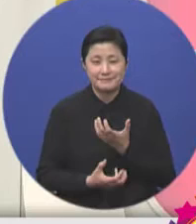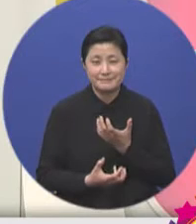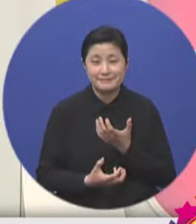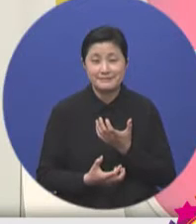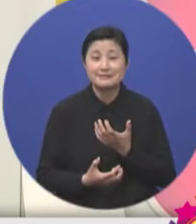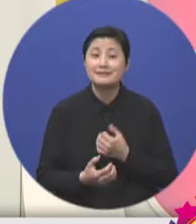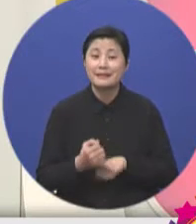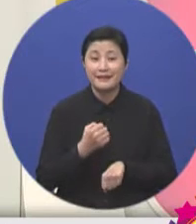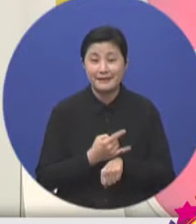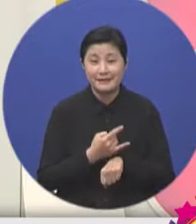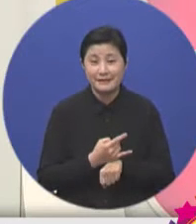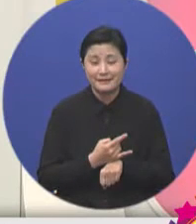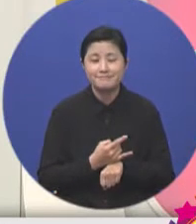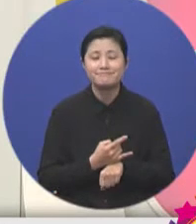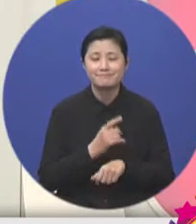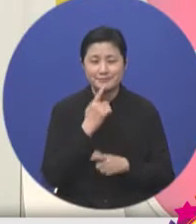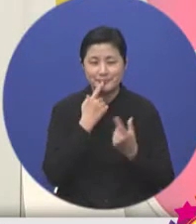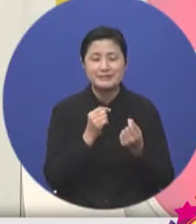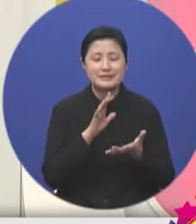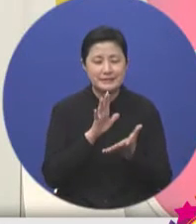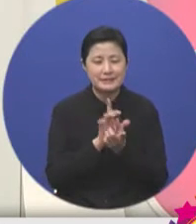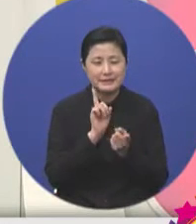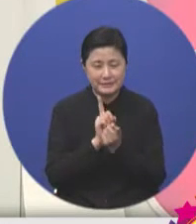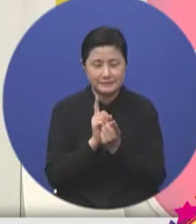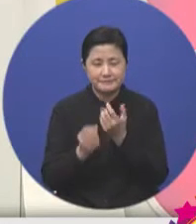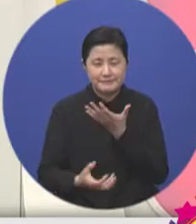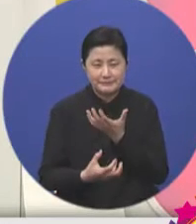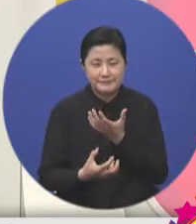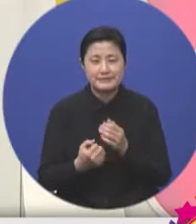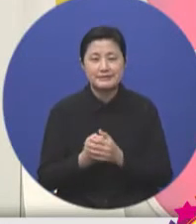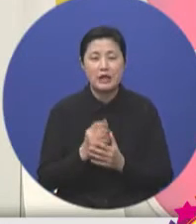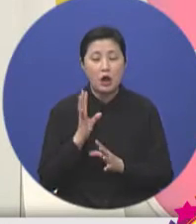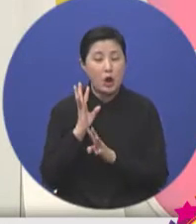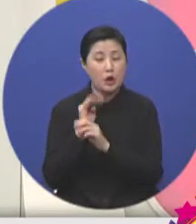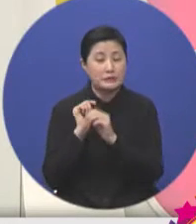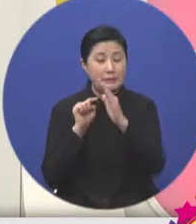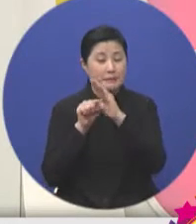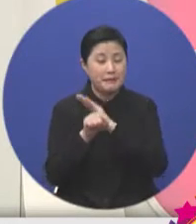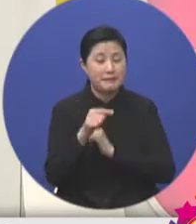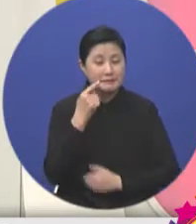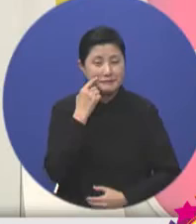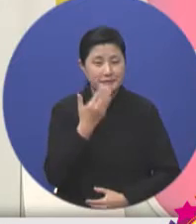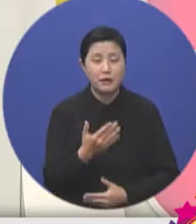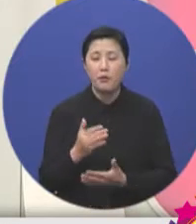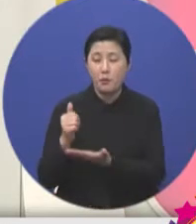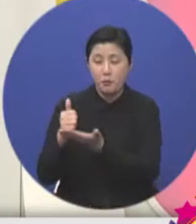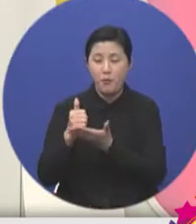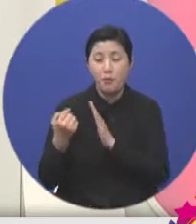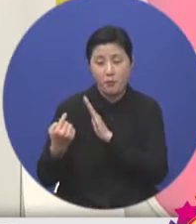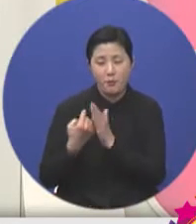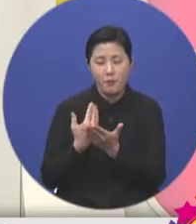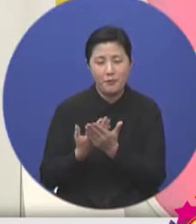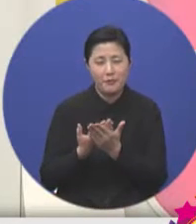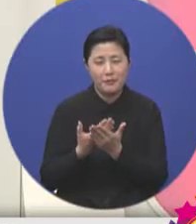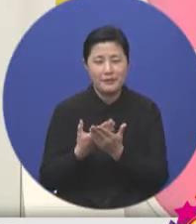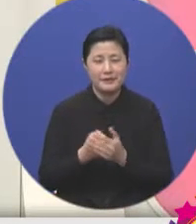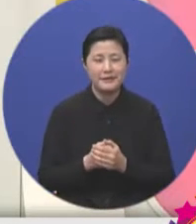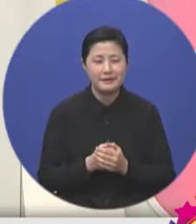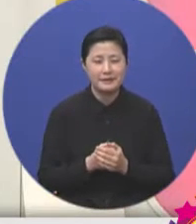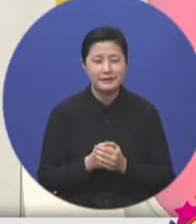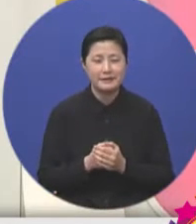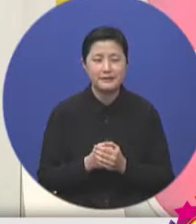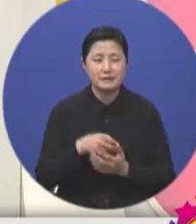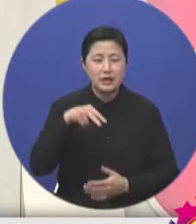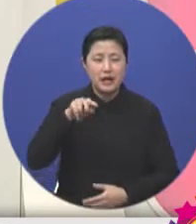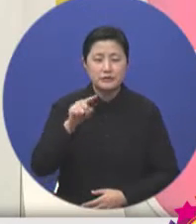아버님? 예, 네, 삶을 때 직접 선지에 갔다가. 제가 언제 한번 가겠습니다, 제가. 오세요. 50년. 아,